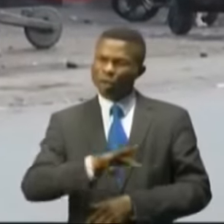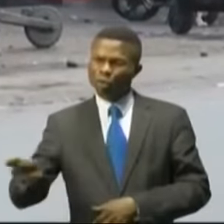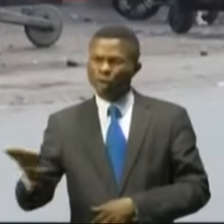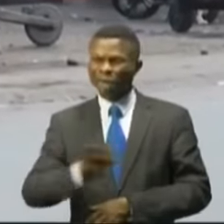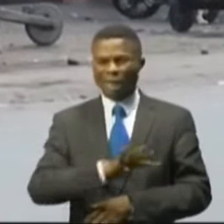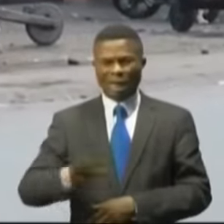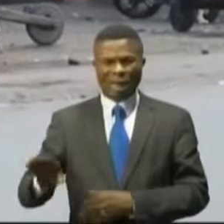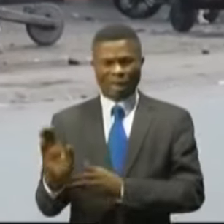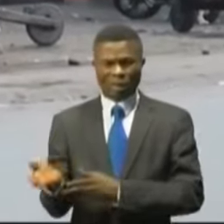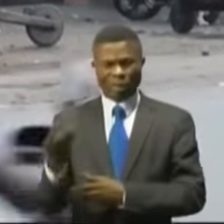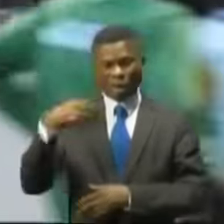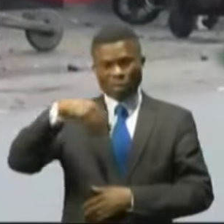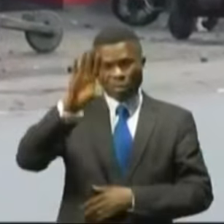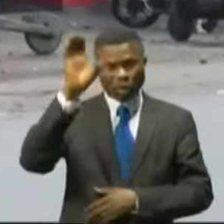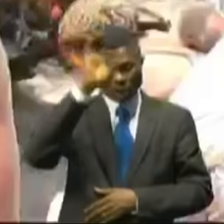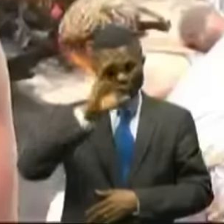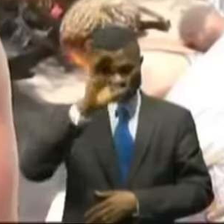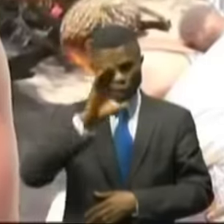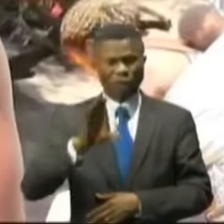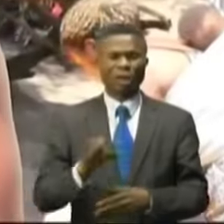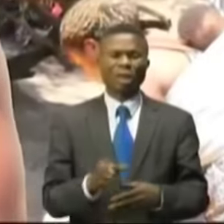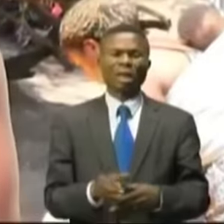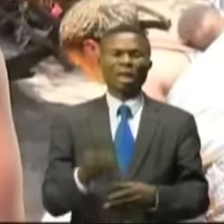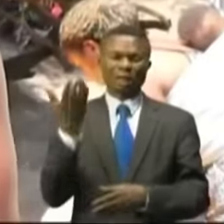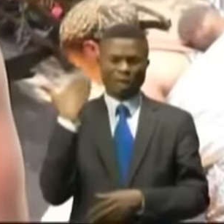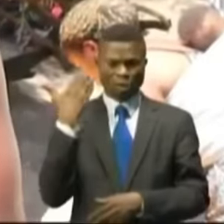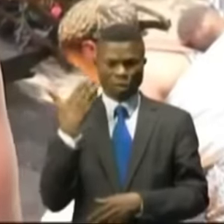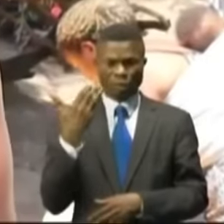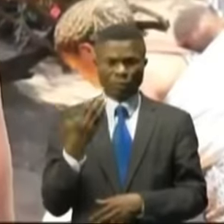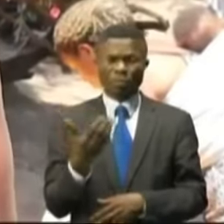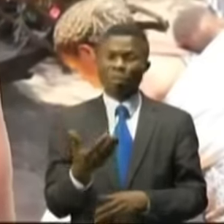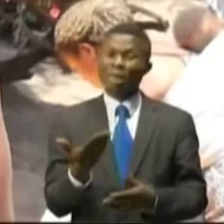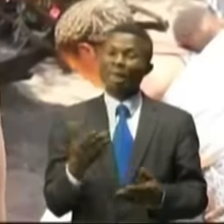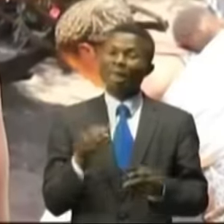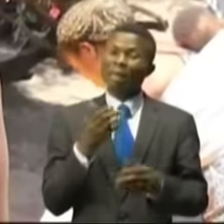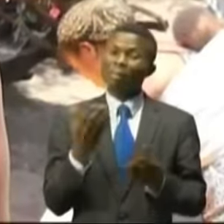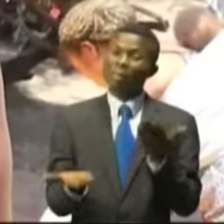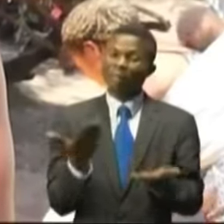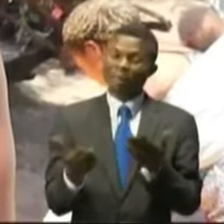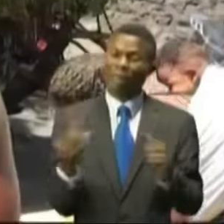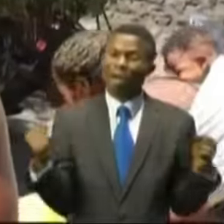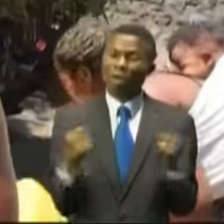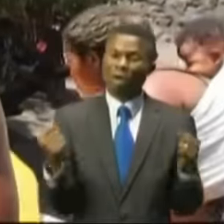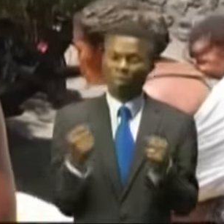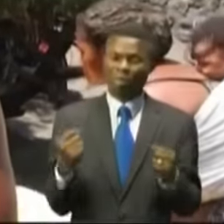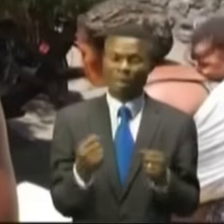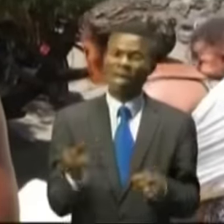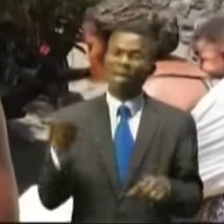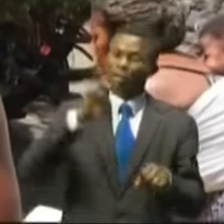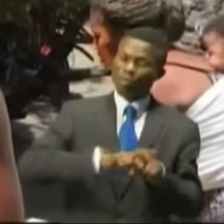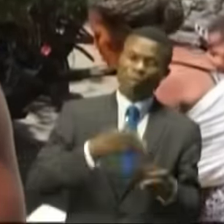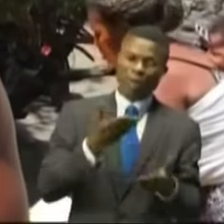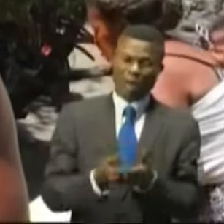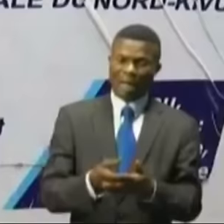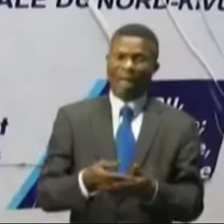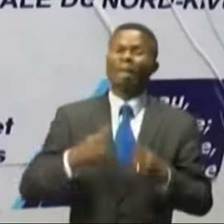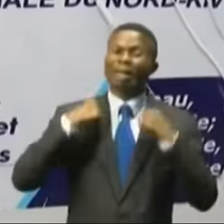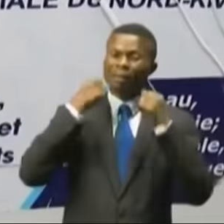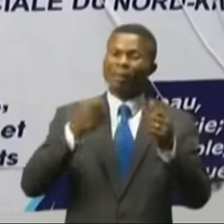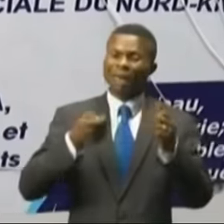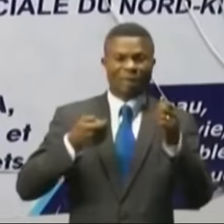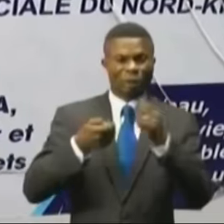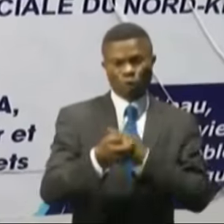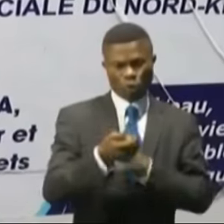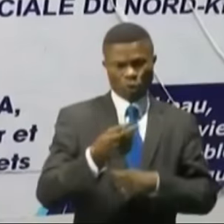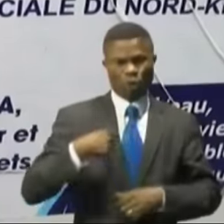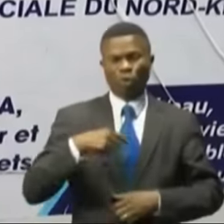matin. Elles sont exposées au viol ou au banditisme. Que la régie des eaux accélère les travaux. L'équipe